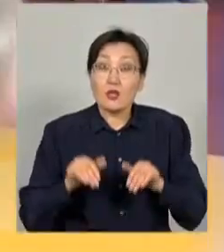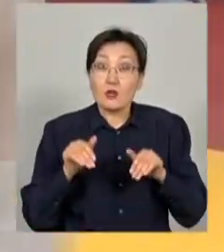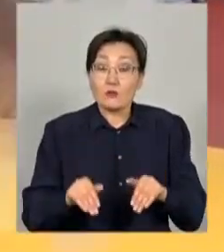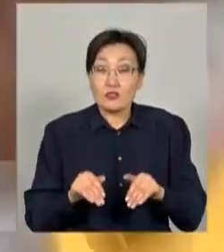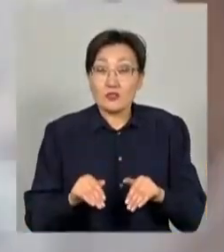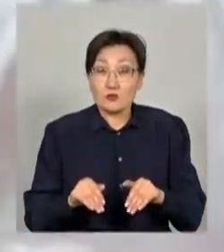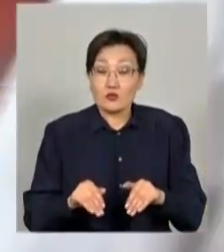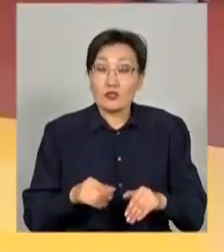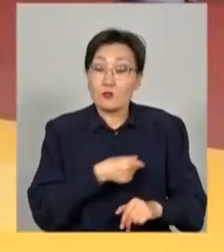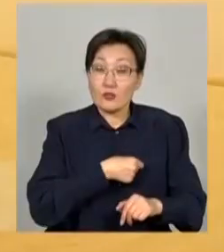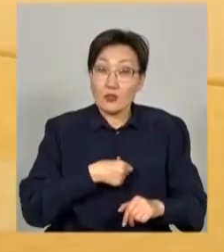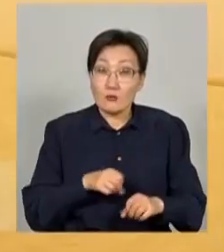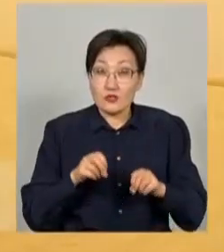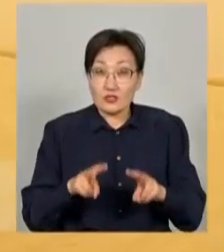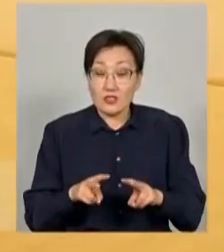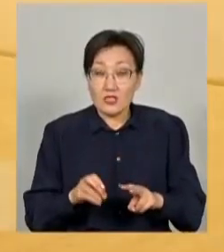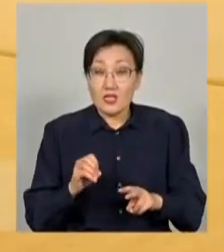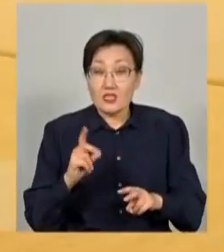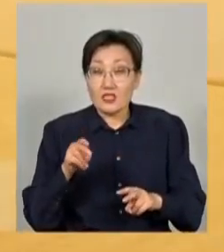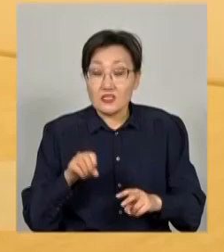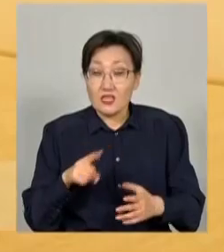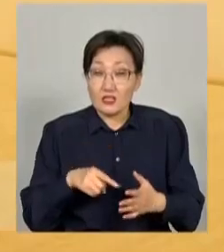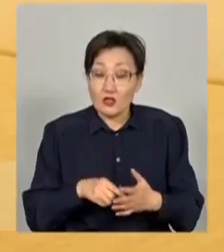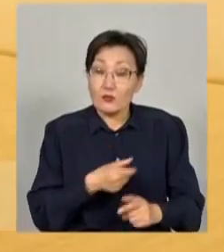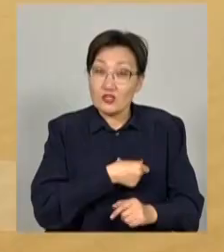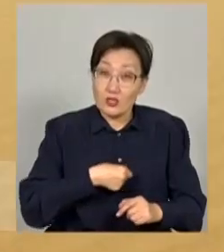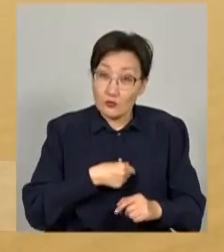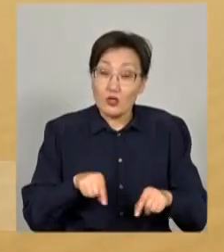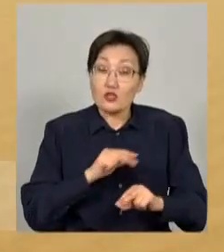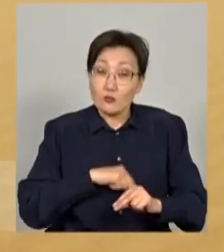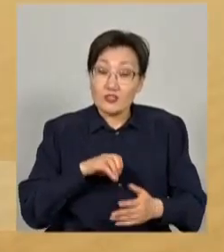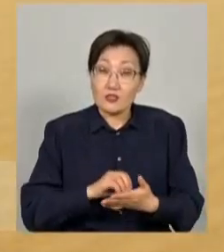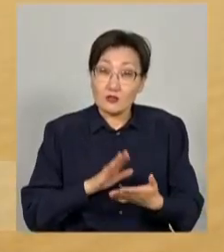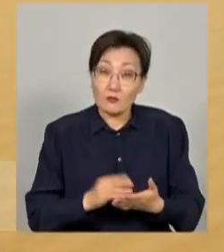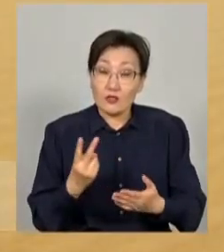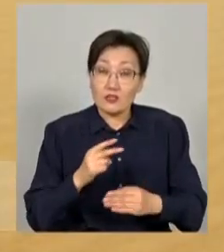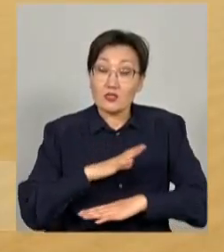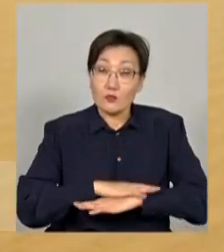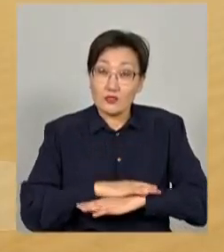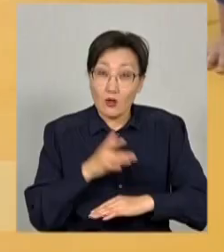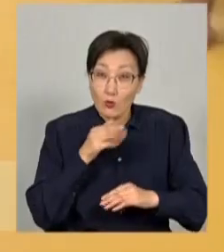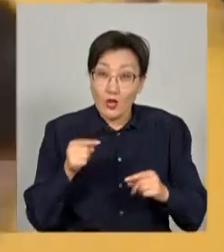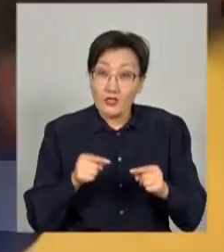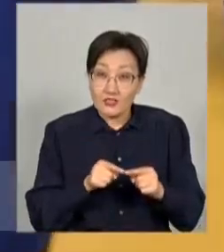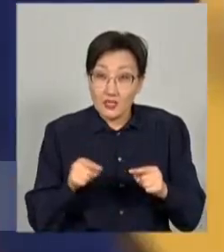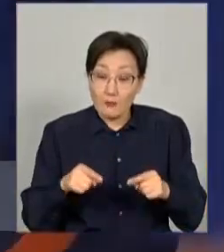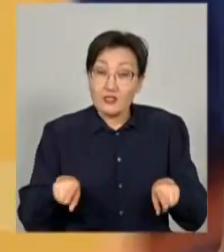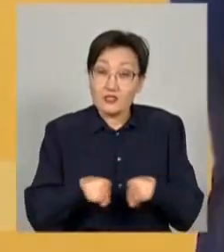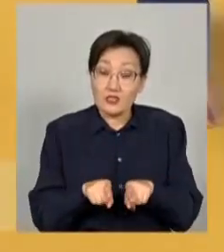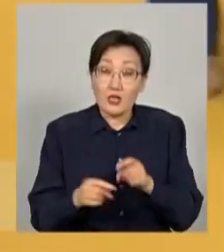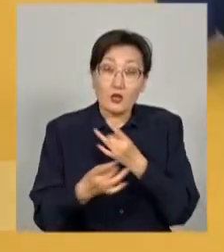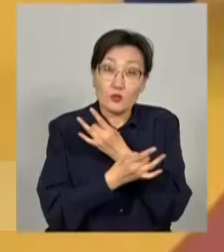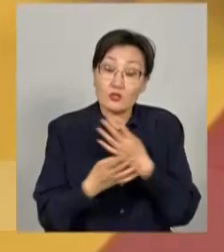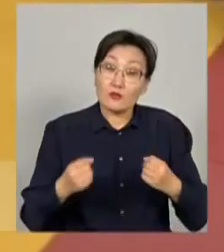дзюдодан жаттықтыратын маман Есік қаласында да жаттықтырушы болып тіркелген. Екі сабақтың уақыты бірдей. Сондай-ақ облыстық мәдениет